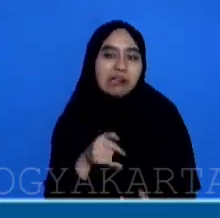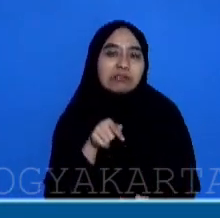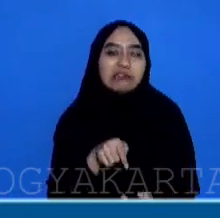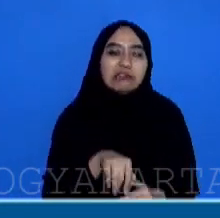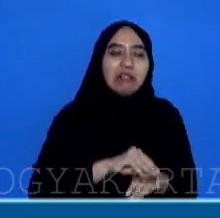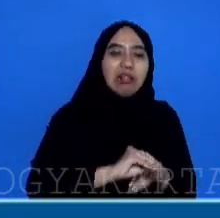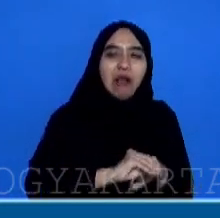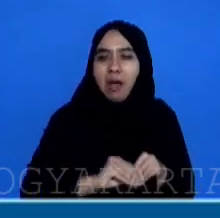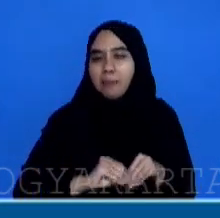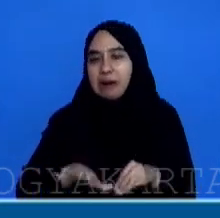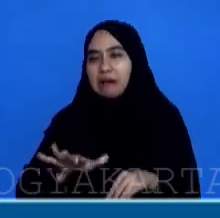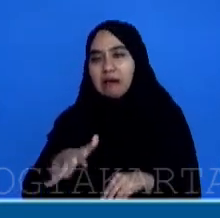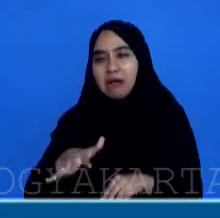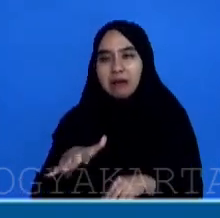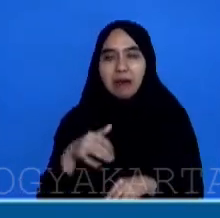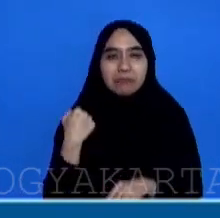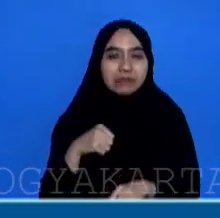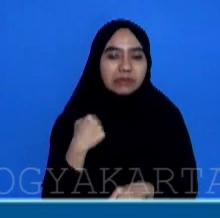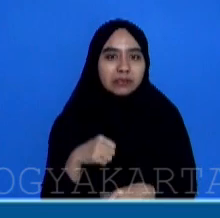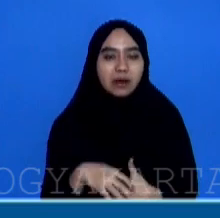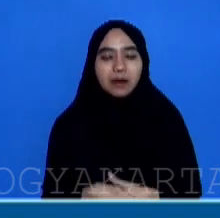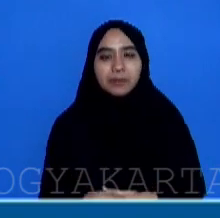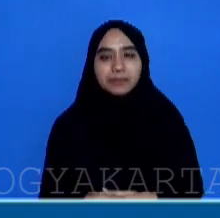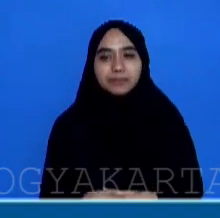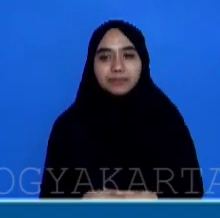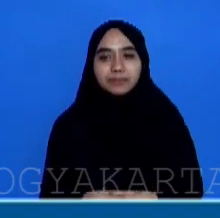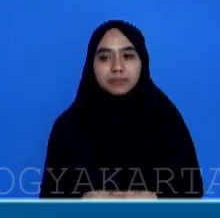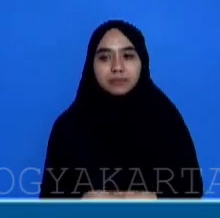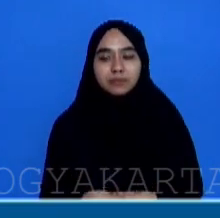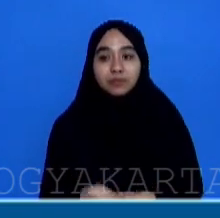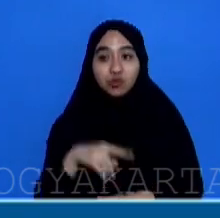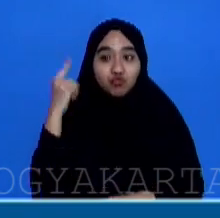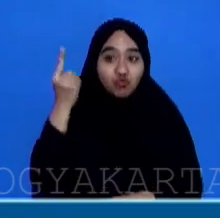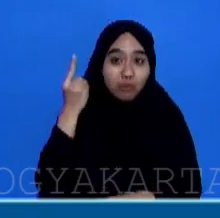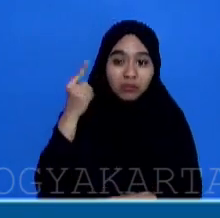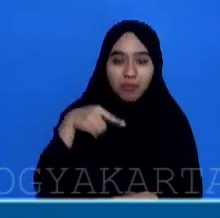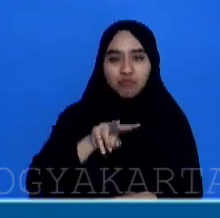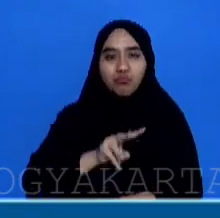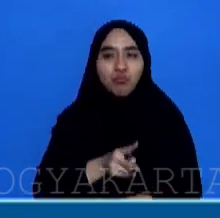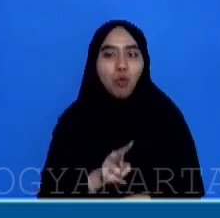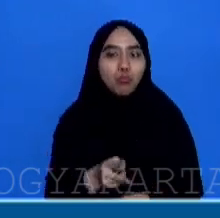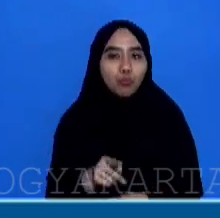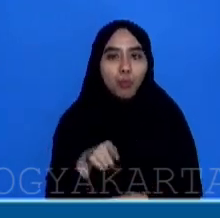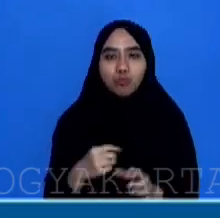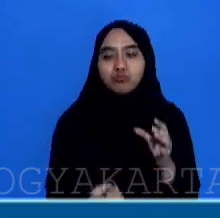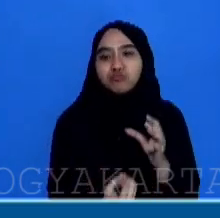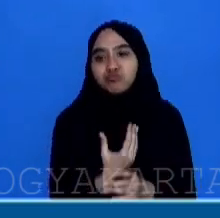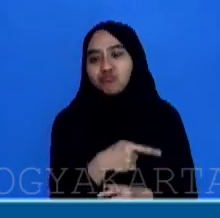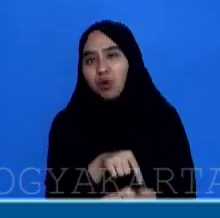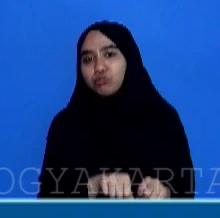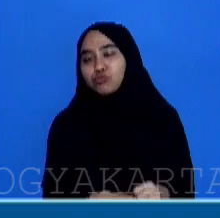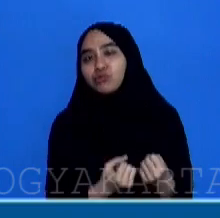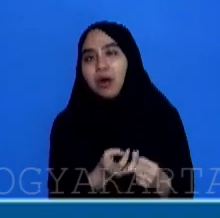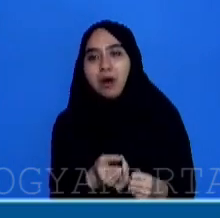angka inflasi. Wontenipun ewah-ewahan iklim jalaran kadayan El Nino, mangaribawani taneman saged risak kekirangan pasokan